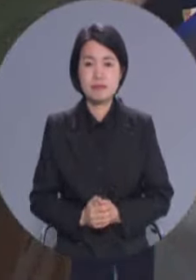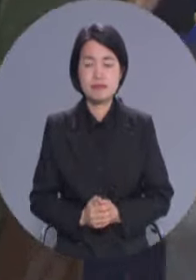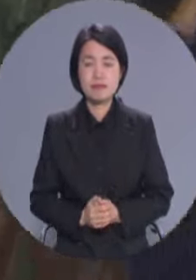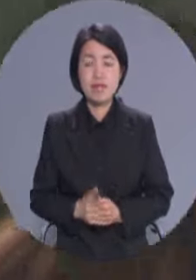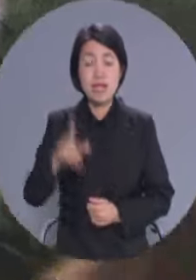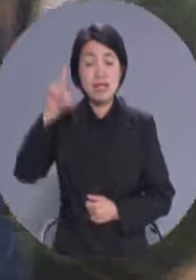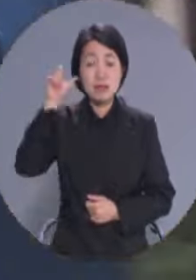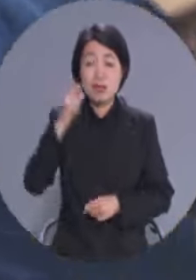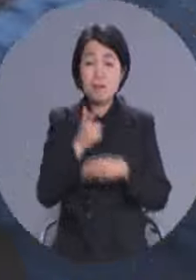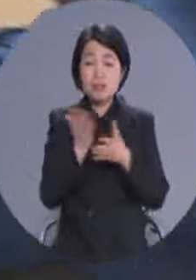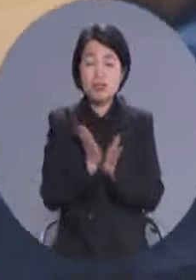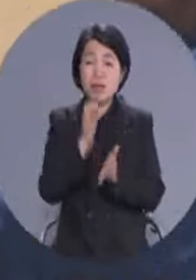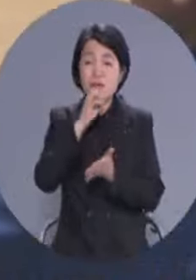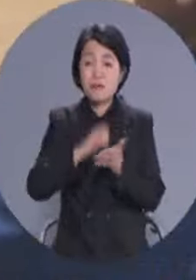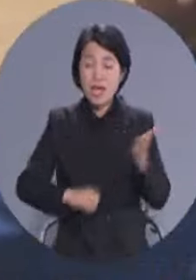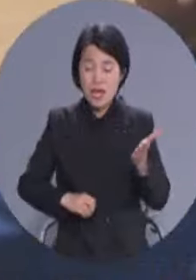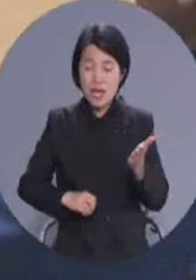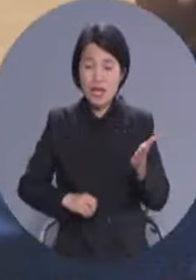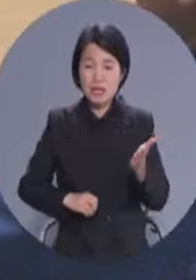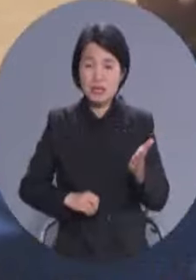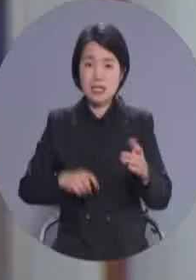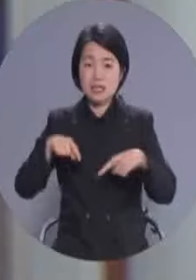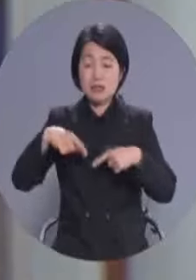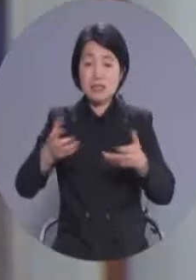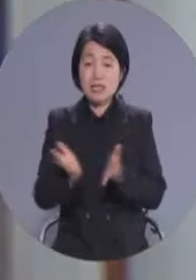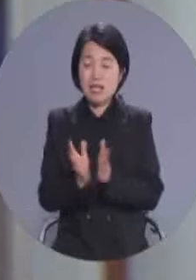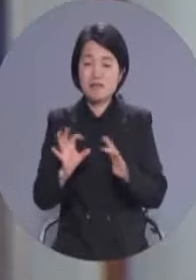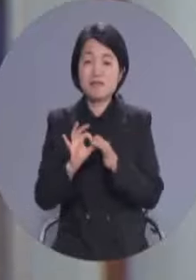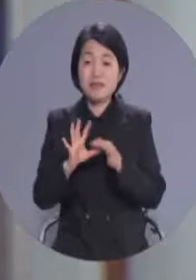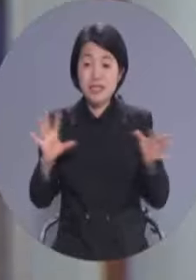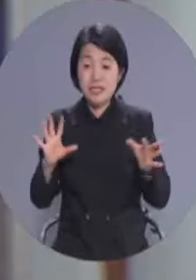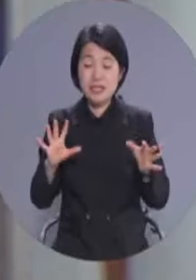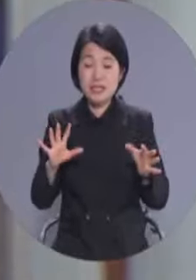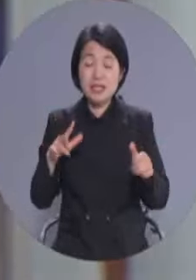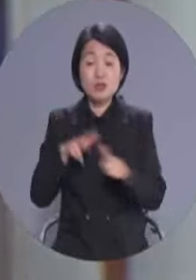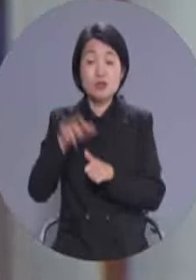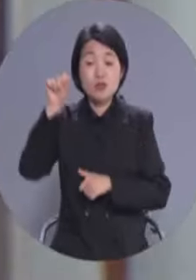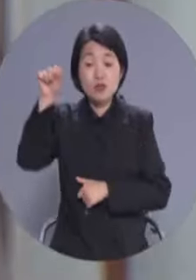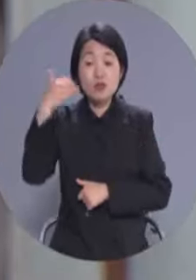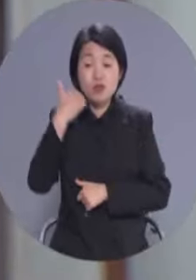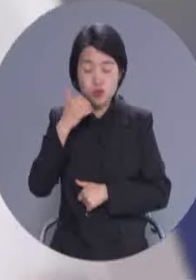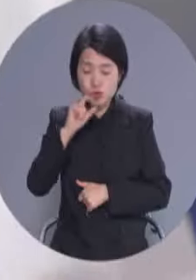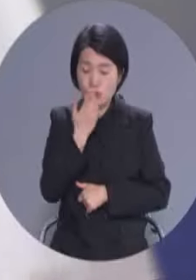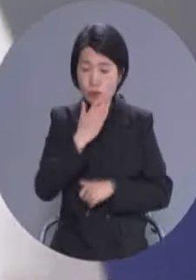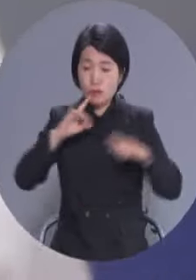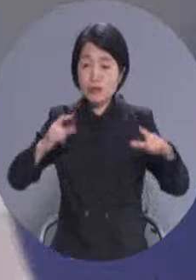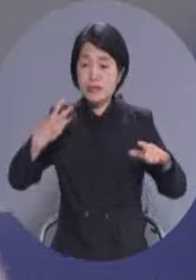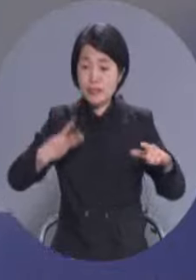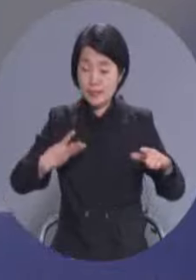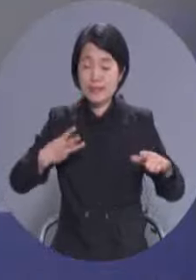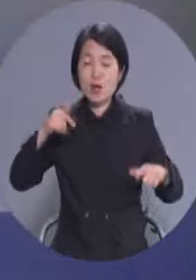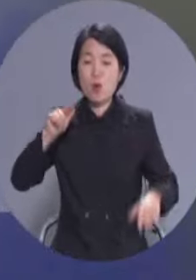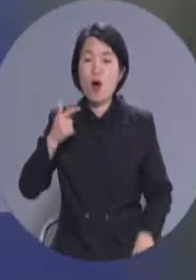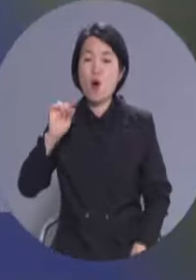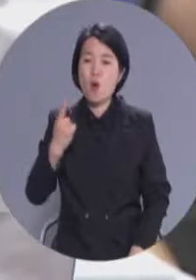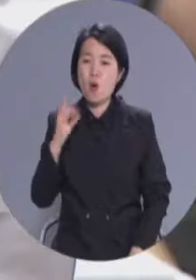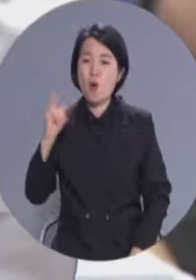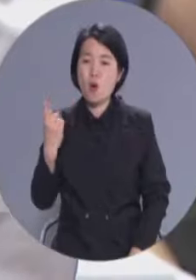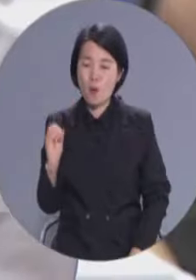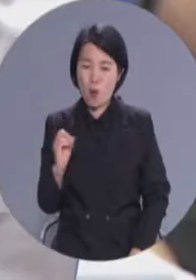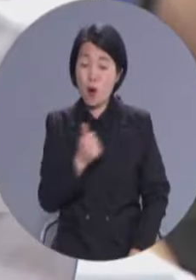보름 전 민주당을 나와 무소속 출마를 선언한 여수을 권호봉 예비후보. 1번이 새겨진 파란 외투를